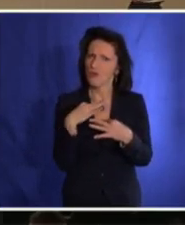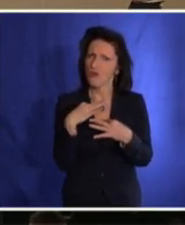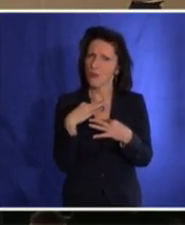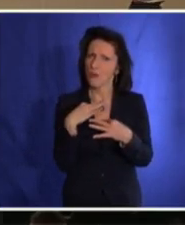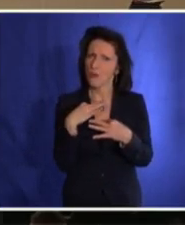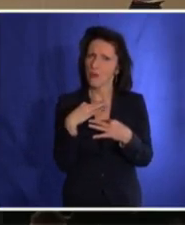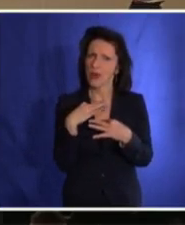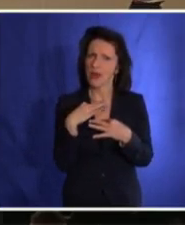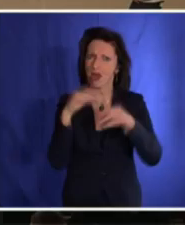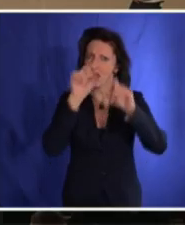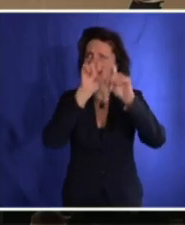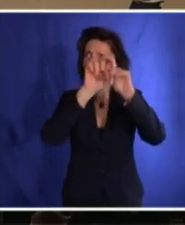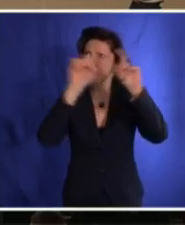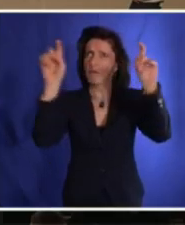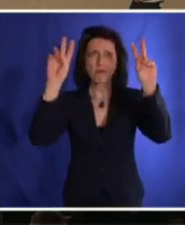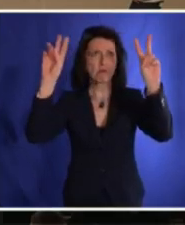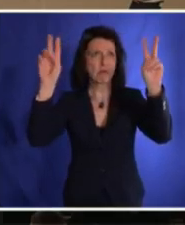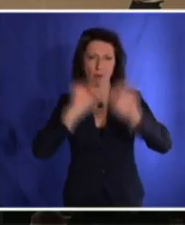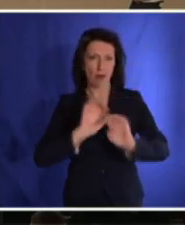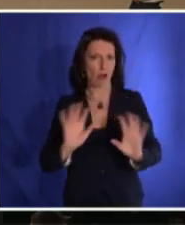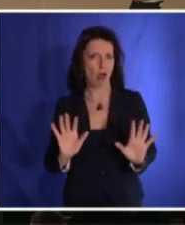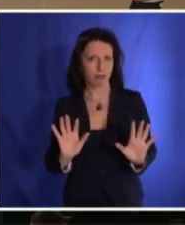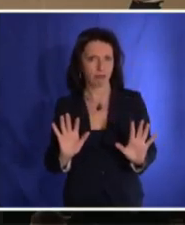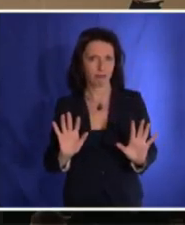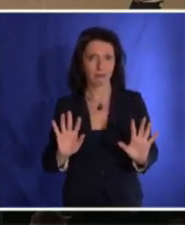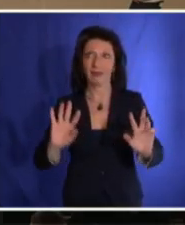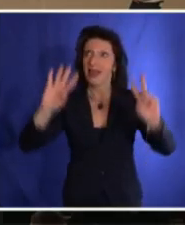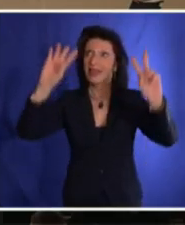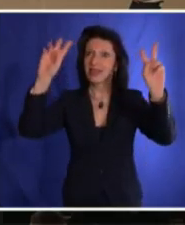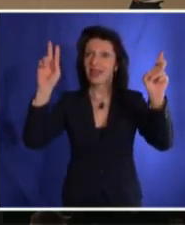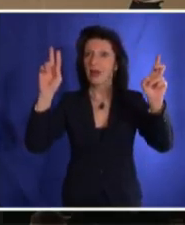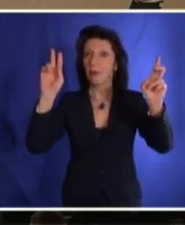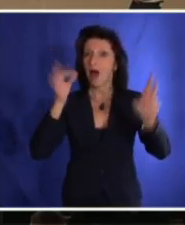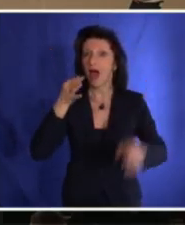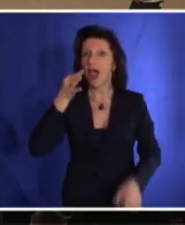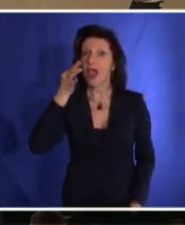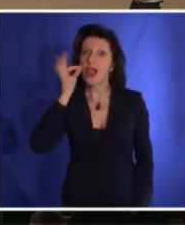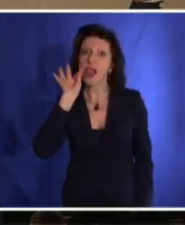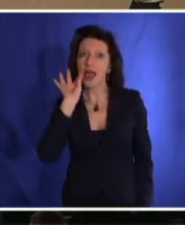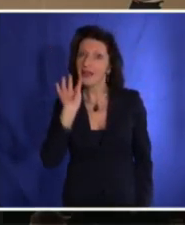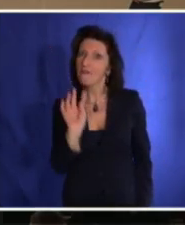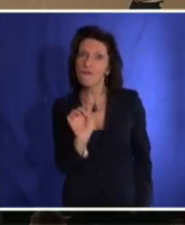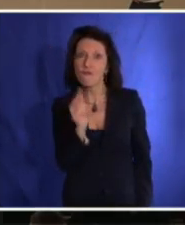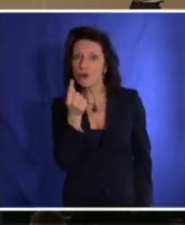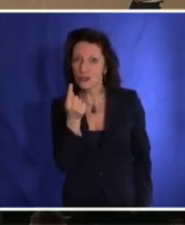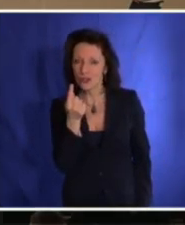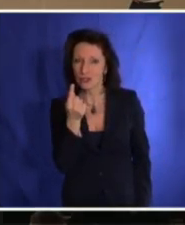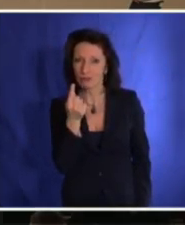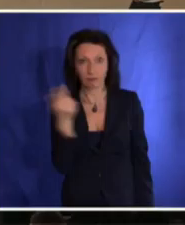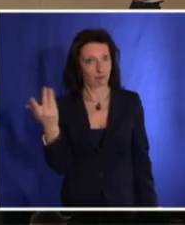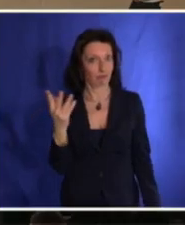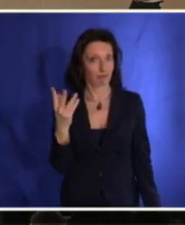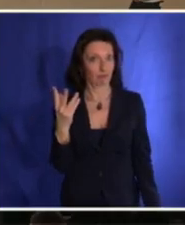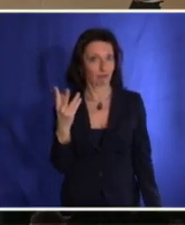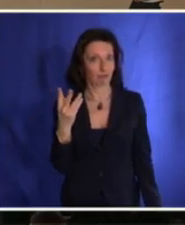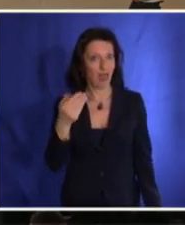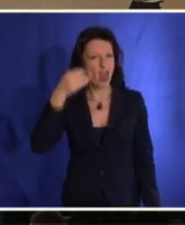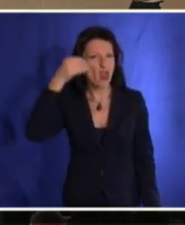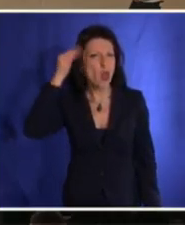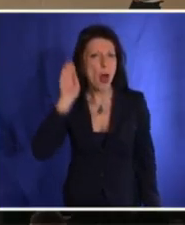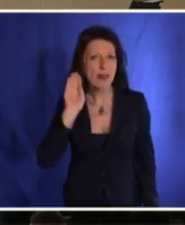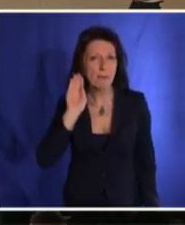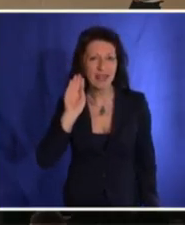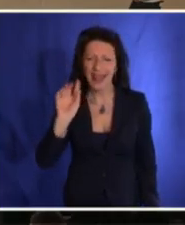ganz klaren Motto, unter dem Motto Lady is first. Lady is first, wenn Johanna Mikl-Leitner zum ersten Mal